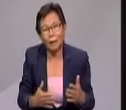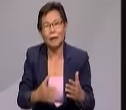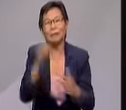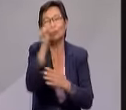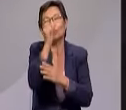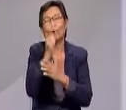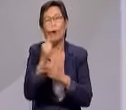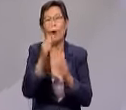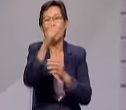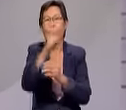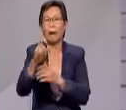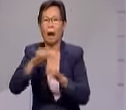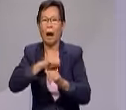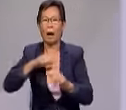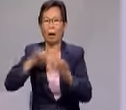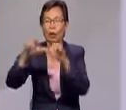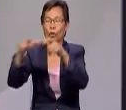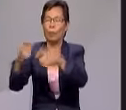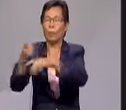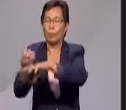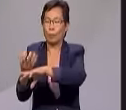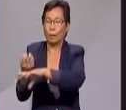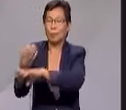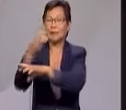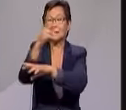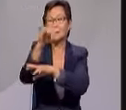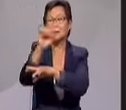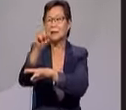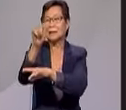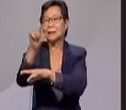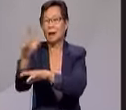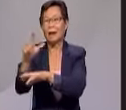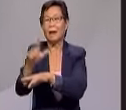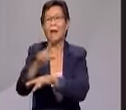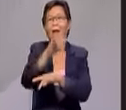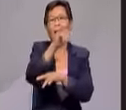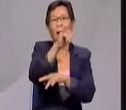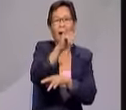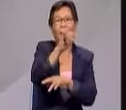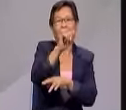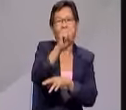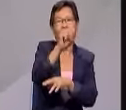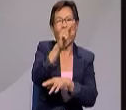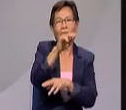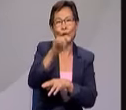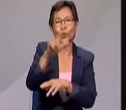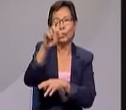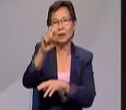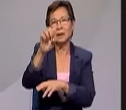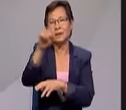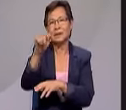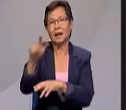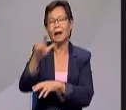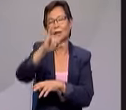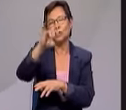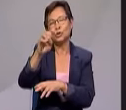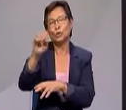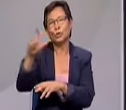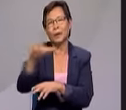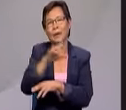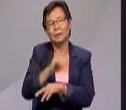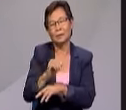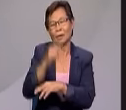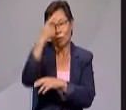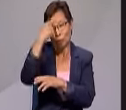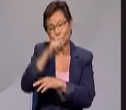bersama bekas anggota kumpulan Crystal yang asal, iaitu Ainul, Izal, Joey, Ijan dan Amai. Single yang bakal menemui